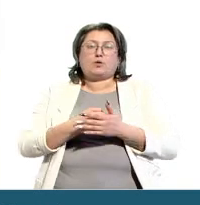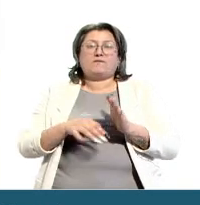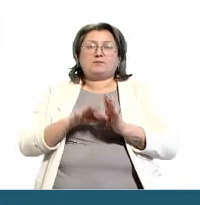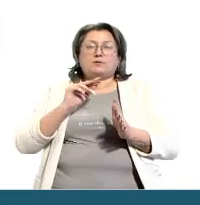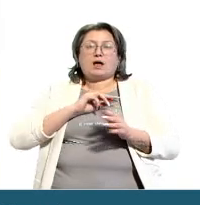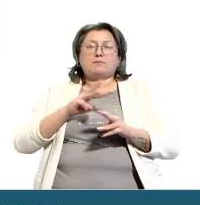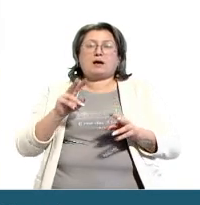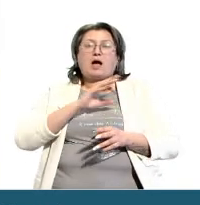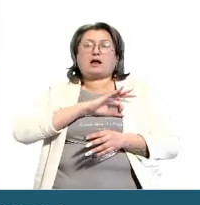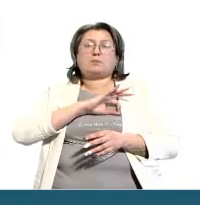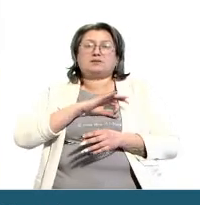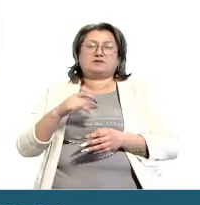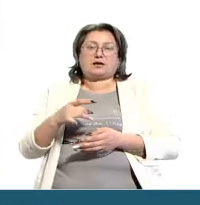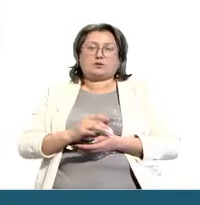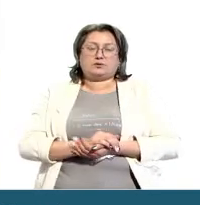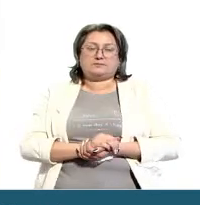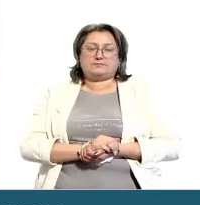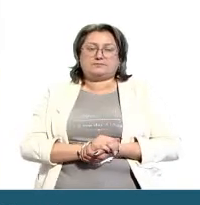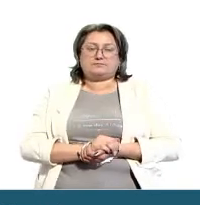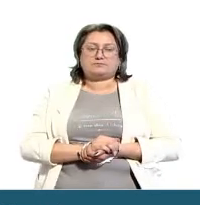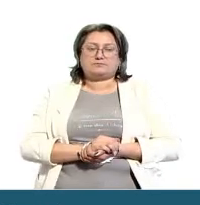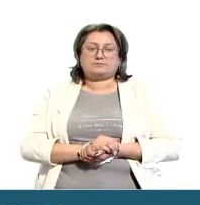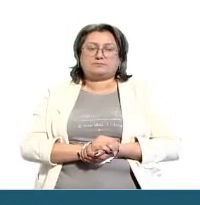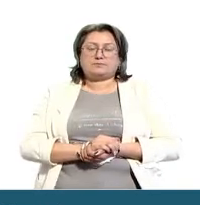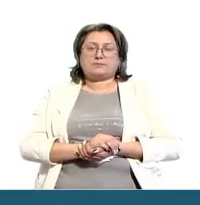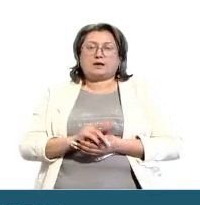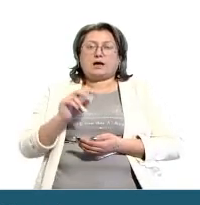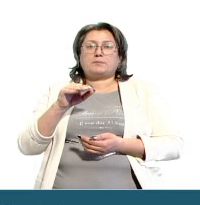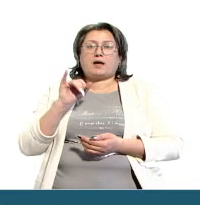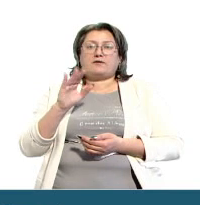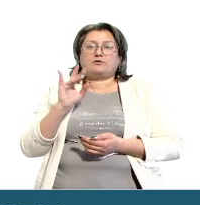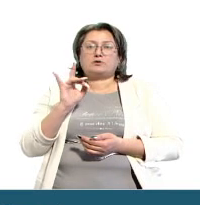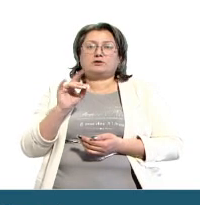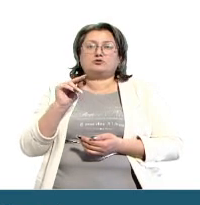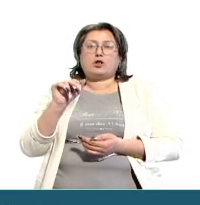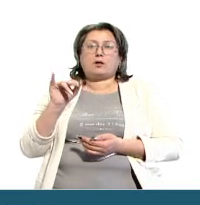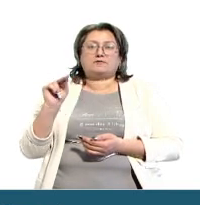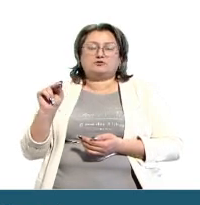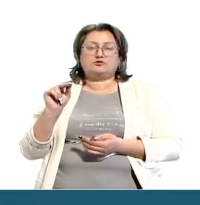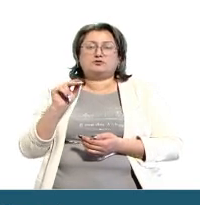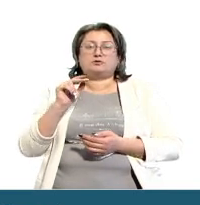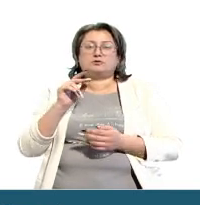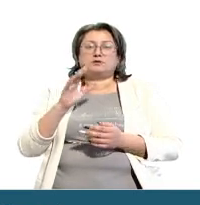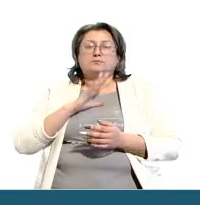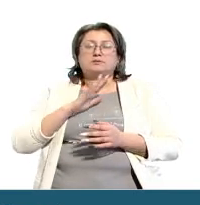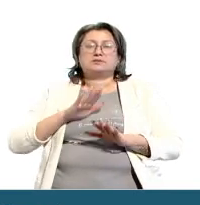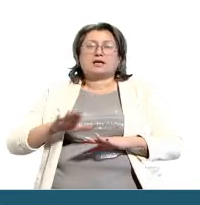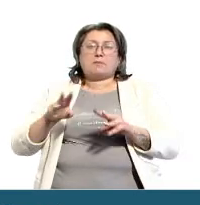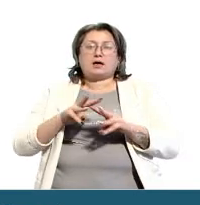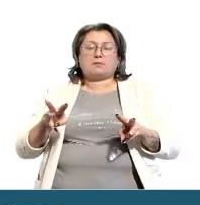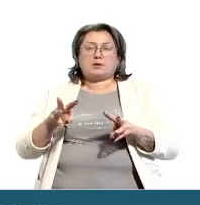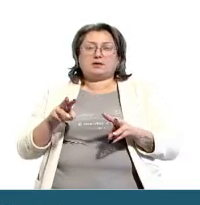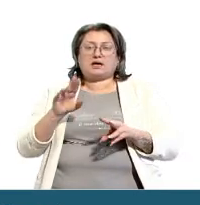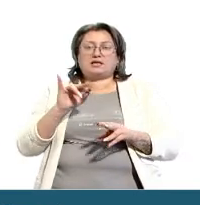ауданының әкімі қызметін атқарған. Бұрын Денисов ауданы әкімінің орынбасары қызметін атқарған Руслан Жоламанұлы